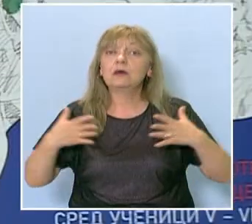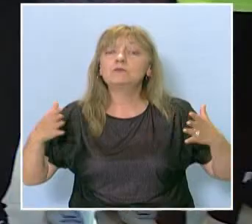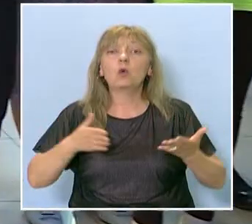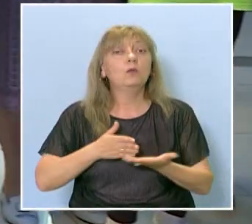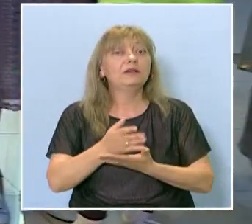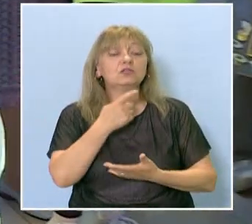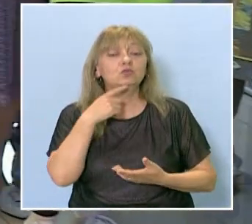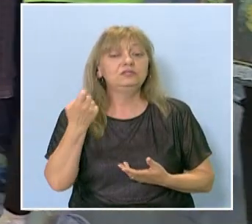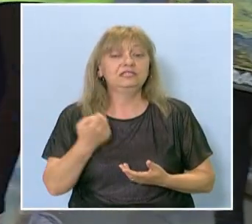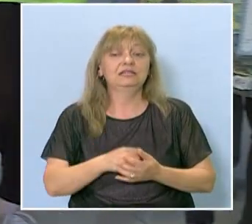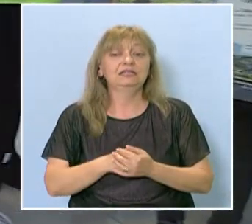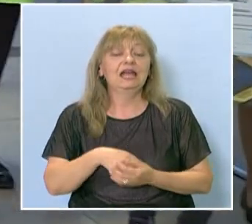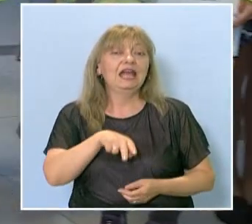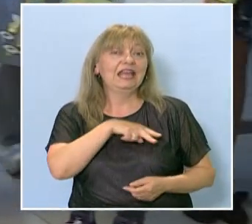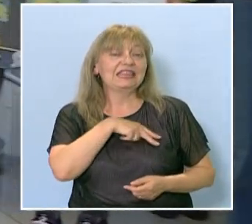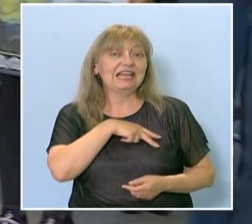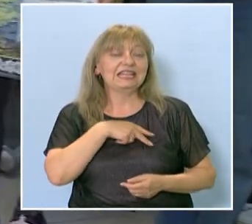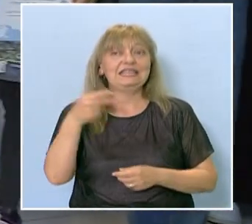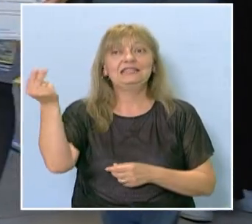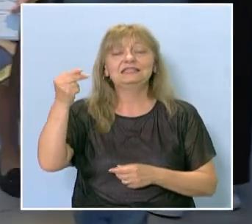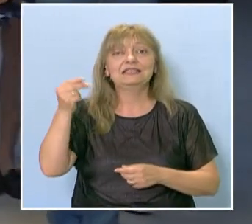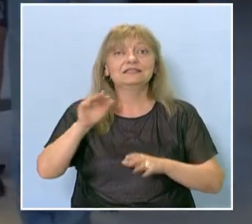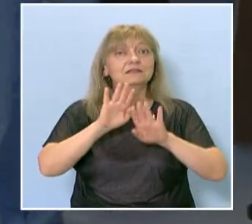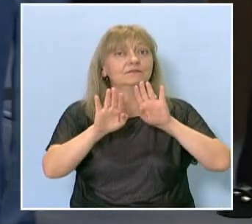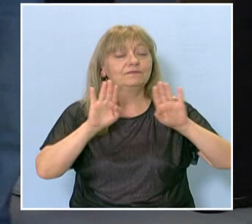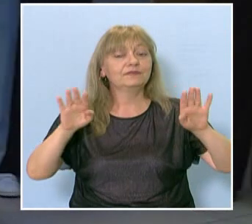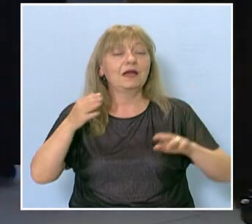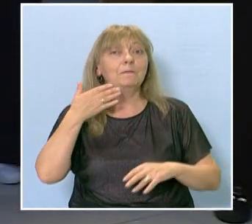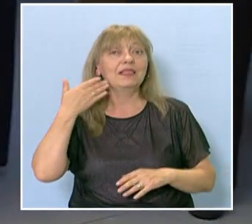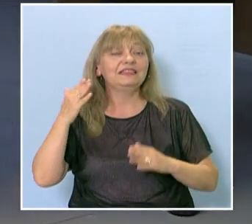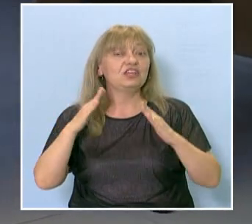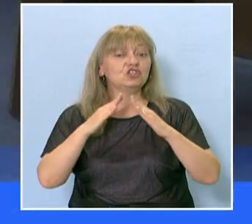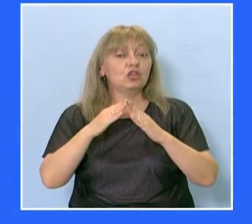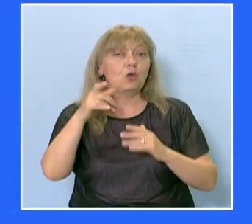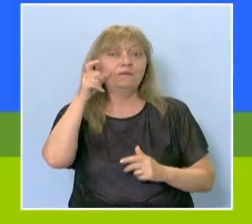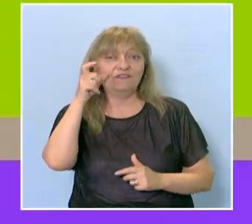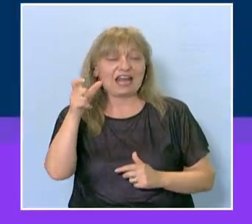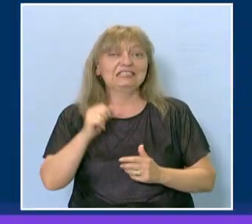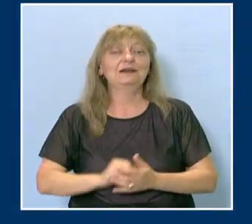и споделят знанията. Наградените рисунки са подредени в изложба в Младежкия дом във Варна.